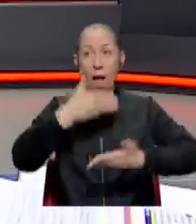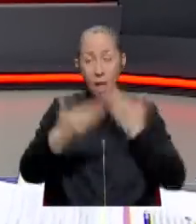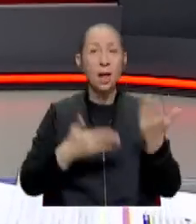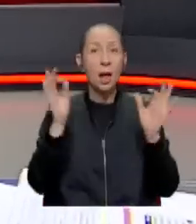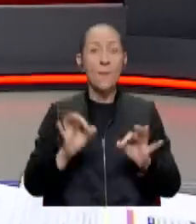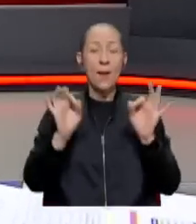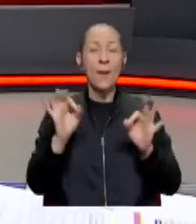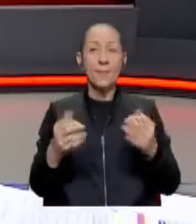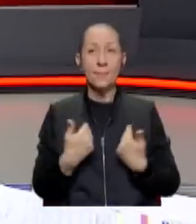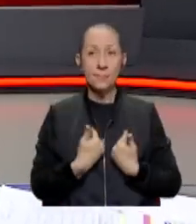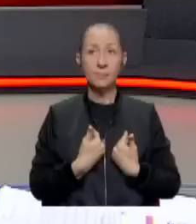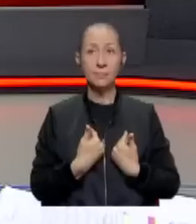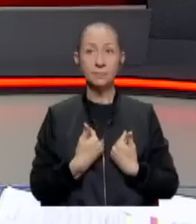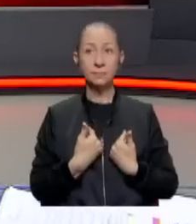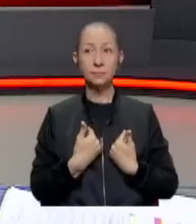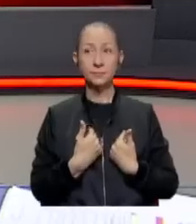efendim